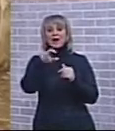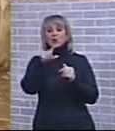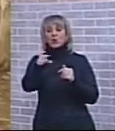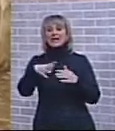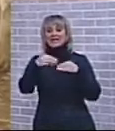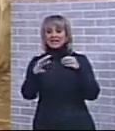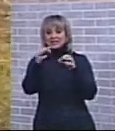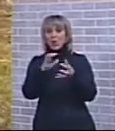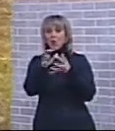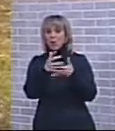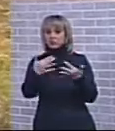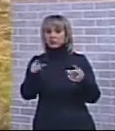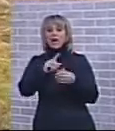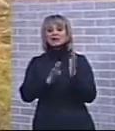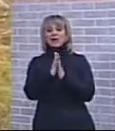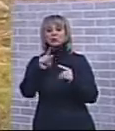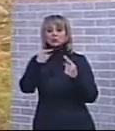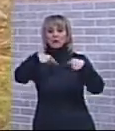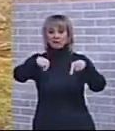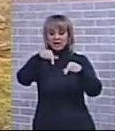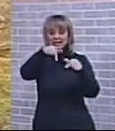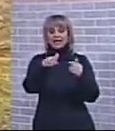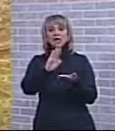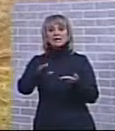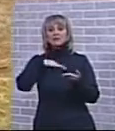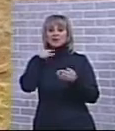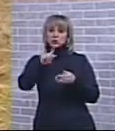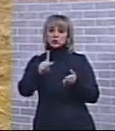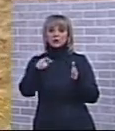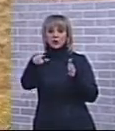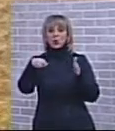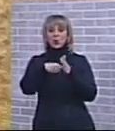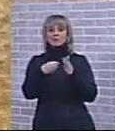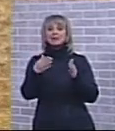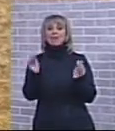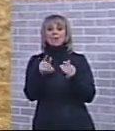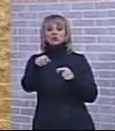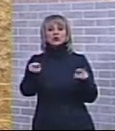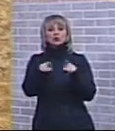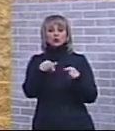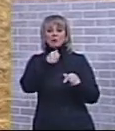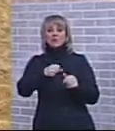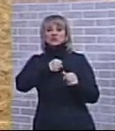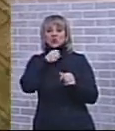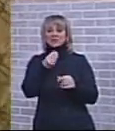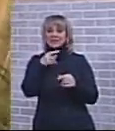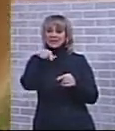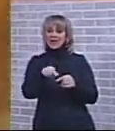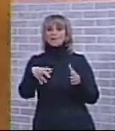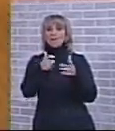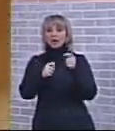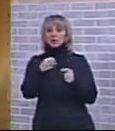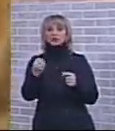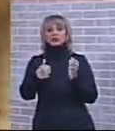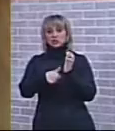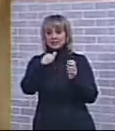корни, овощи. А траву, что растет в вольере, не трогают. Достаточно того, чем кормят. Малышка тоже понемногу пробует взрослый рацион, хотя молоко ей пить